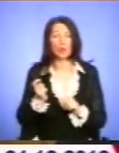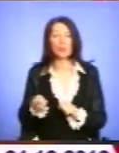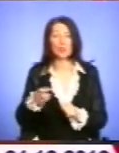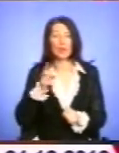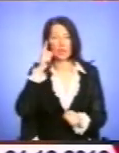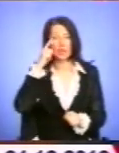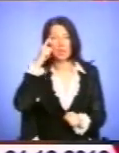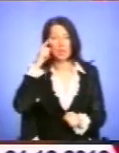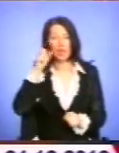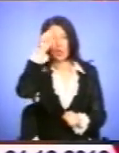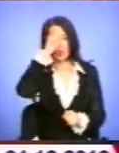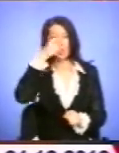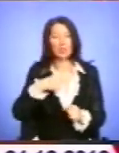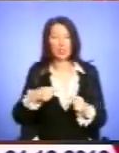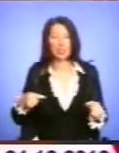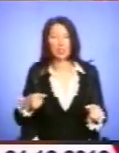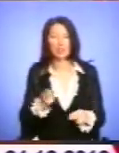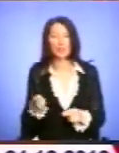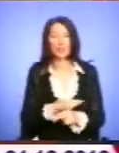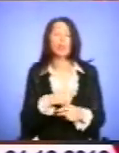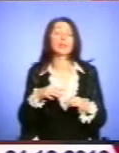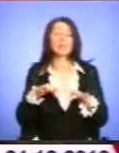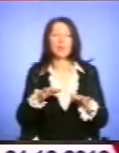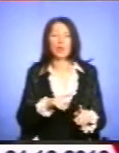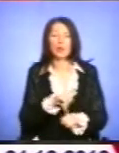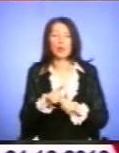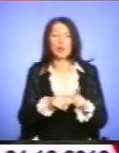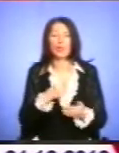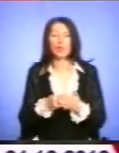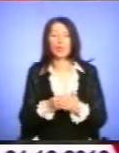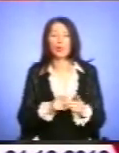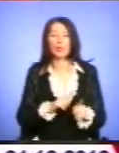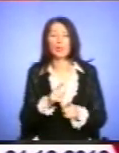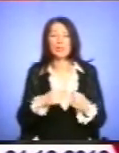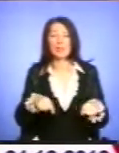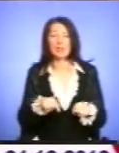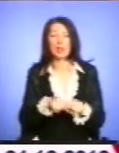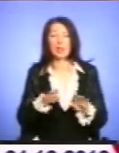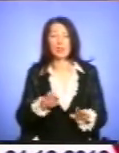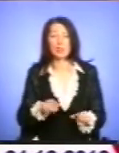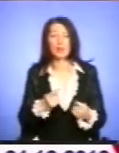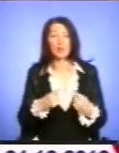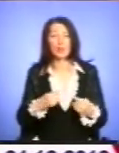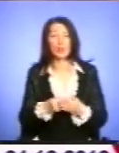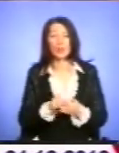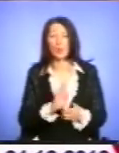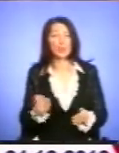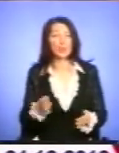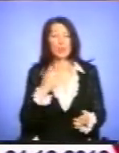далі. Без радикальних заходів реформування бюджетної сфери місцевим бюджетам буде непросто, підкреслив заступник голови